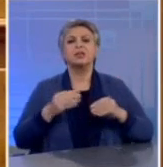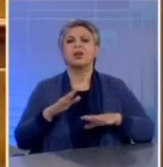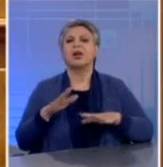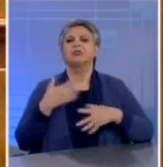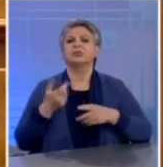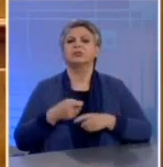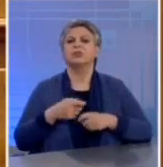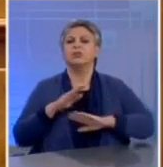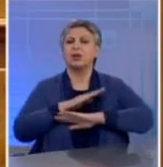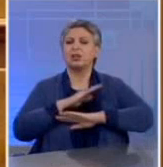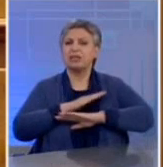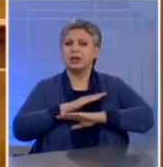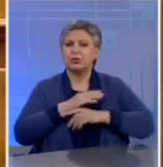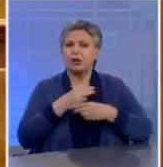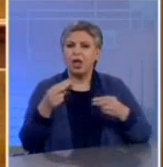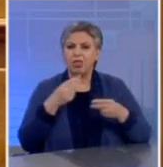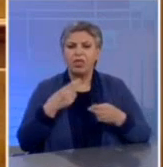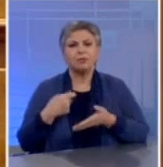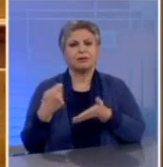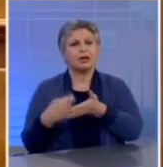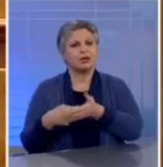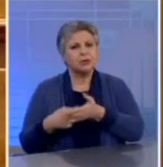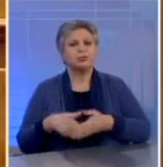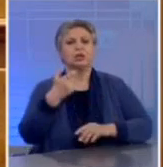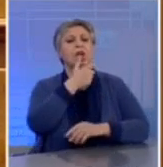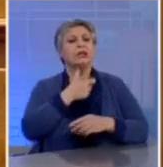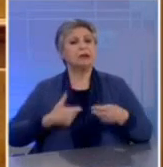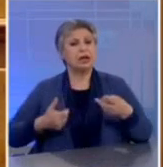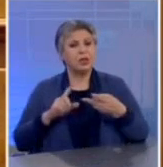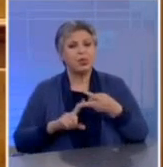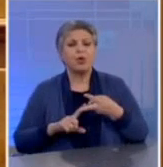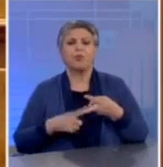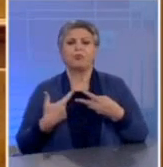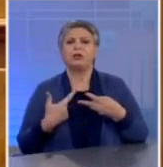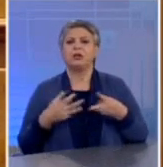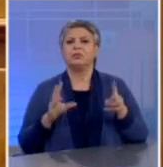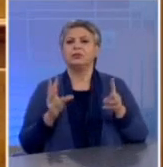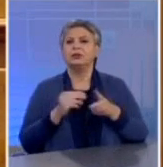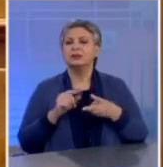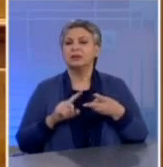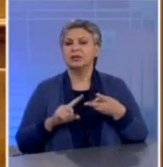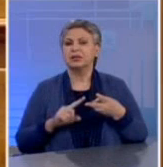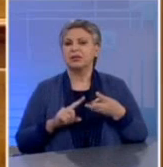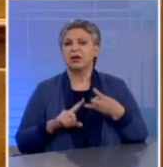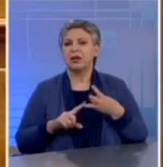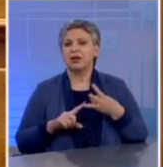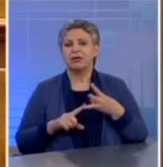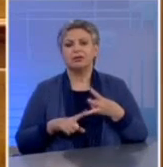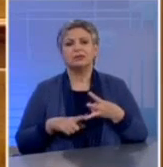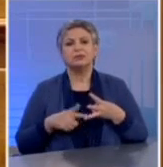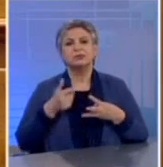χώρας, σε σχέση με το ταχυδρομικό ταμιευτήριο, σε σχέση με την